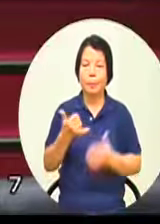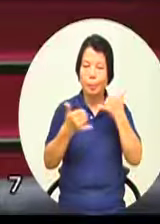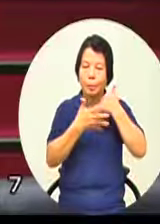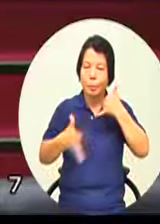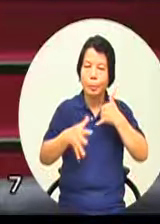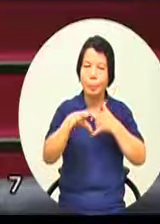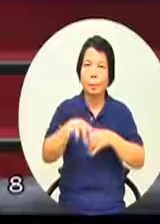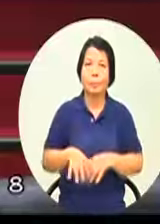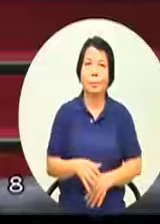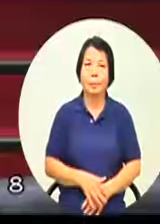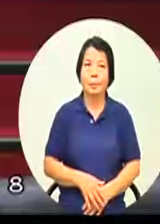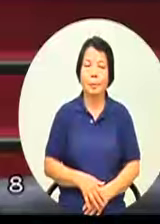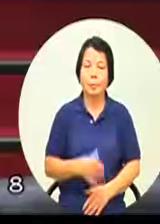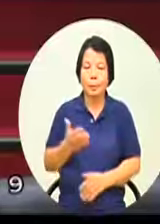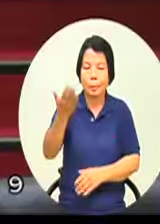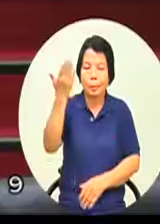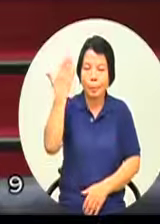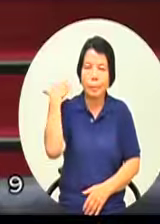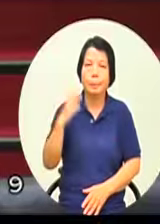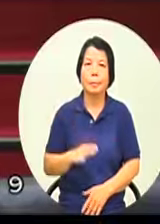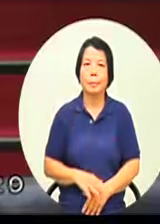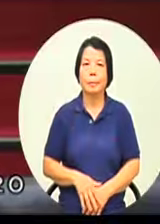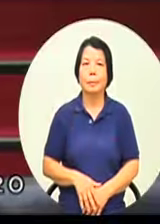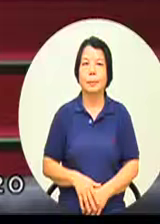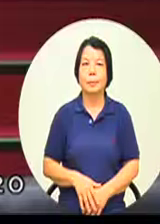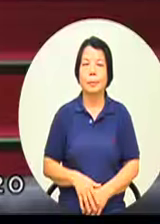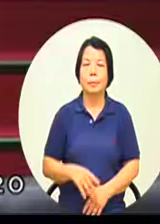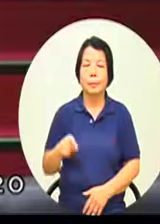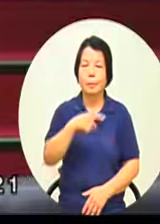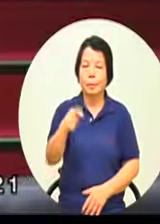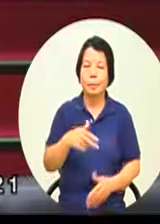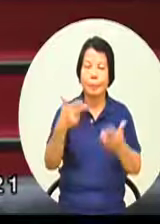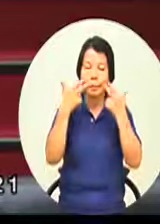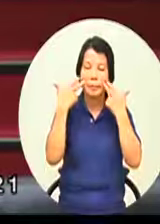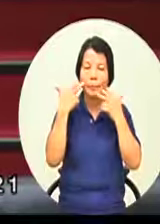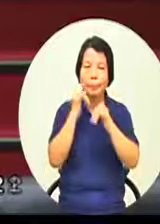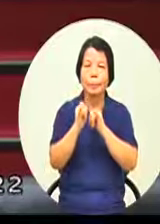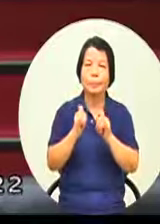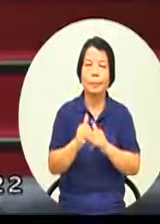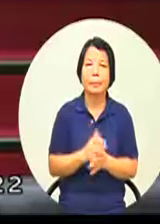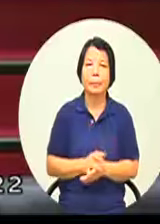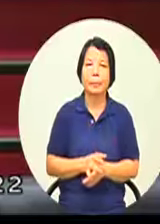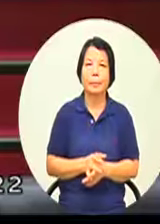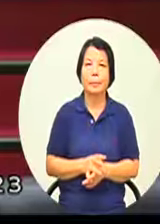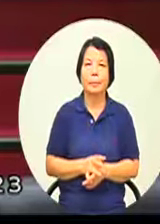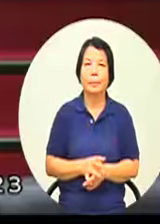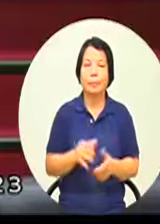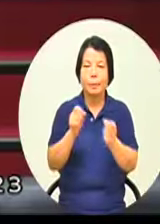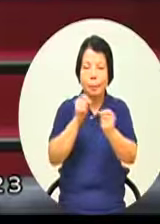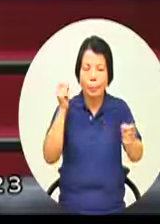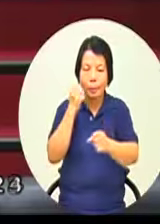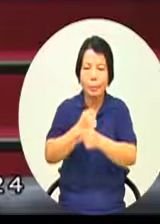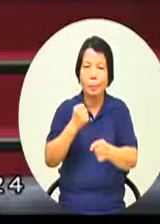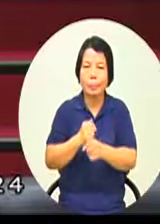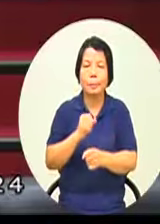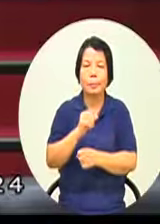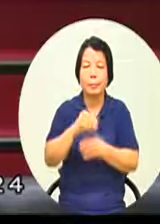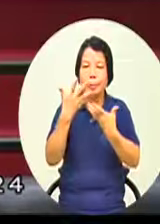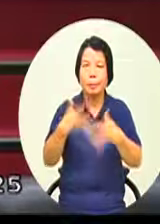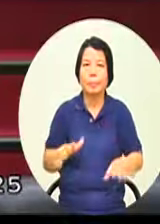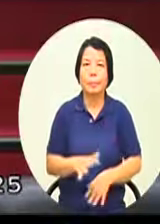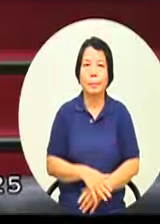因为从过去了哈，从过去我们原住民在远洋这个工作是非常的多了